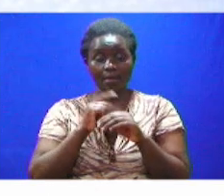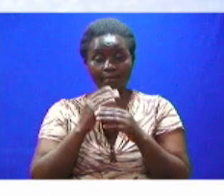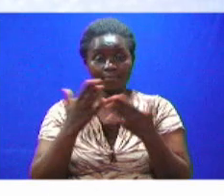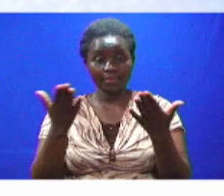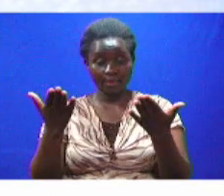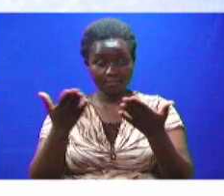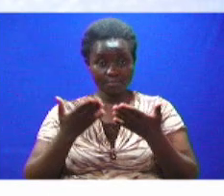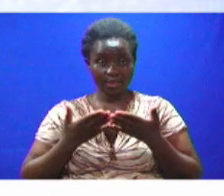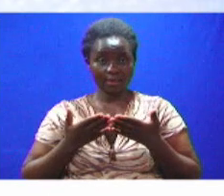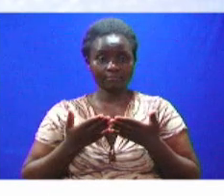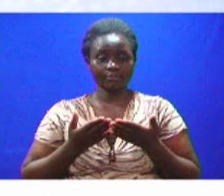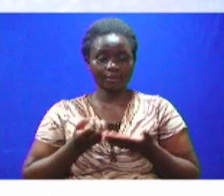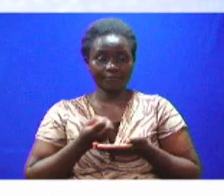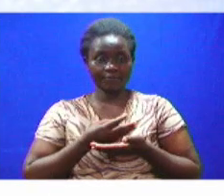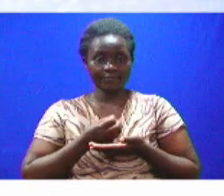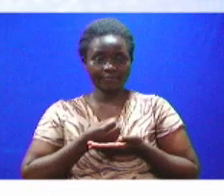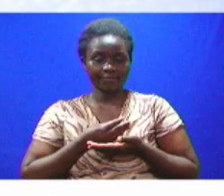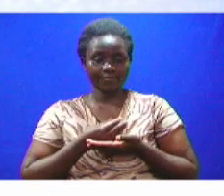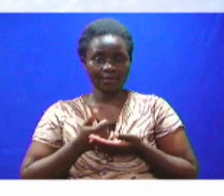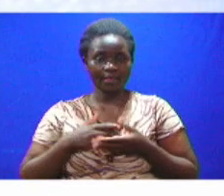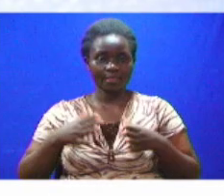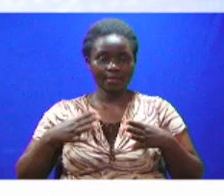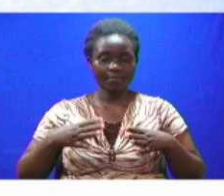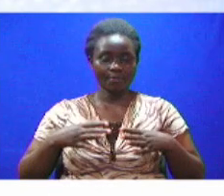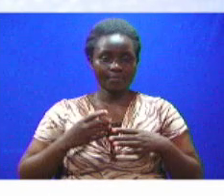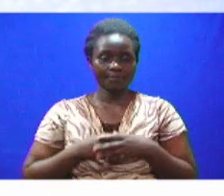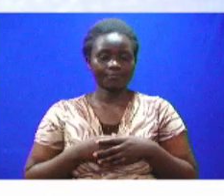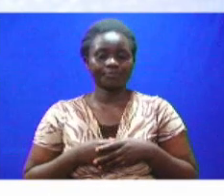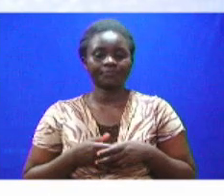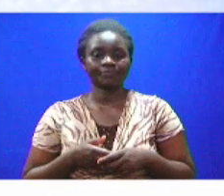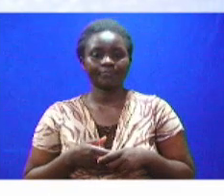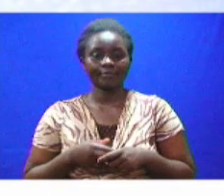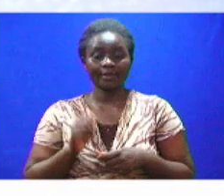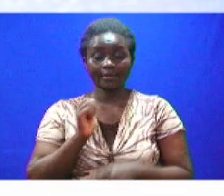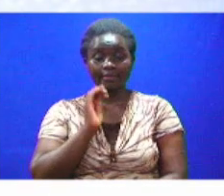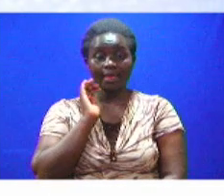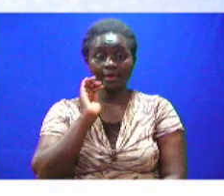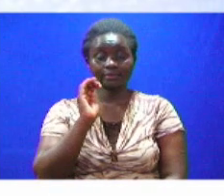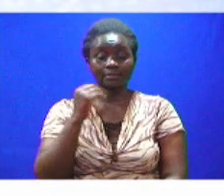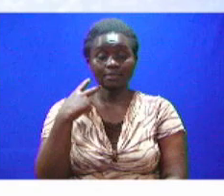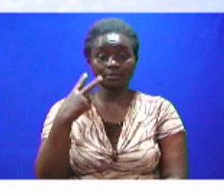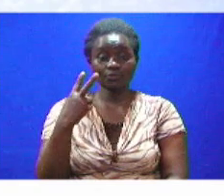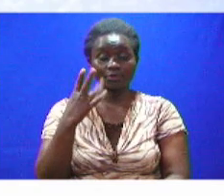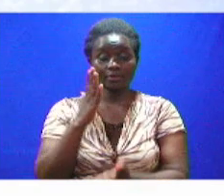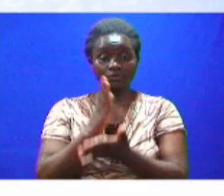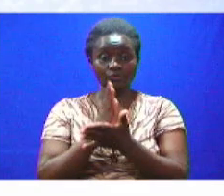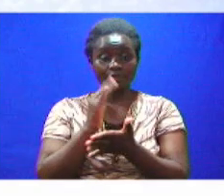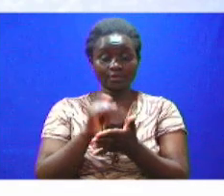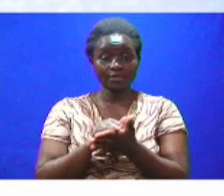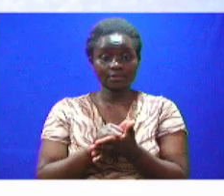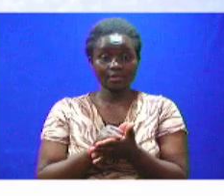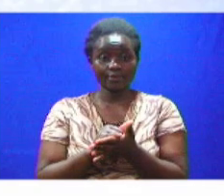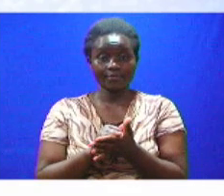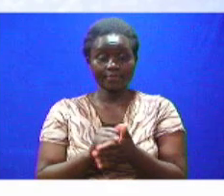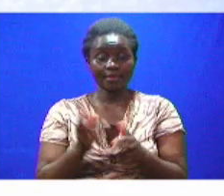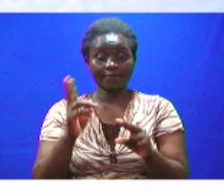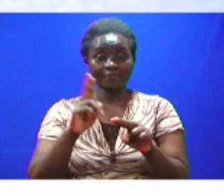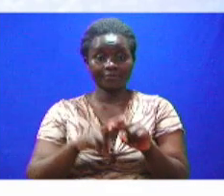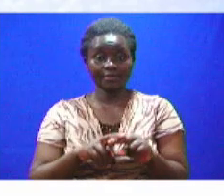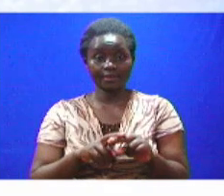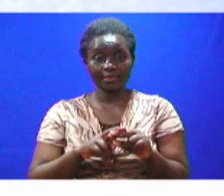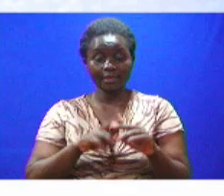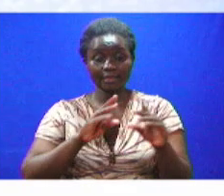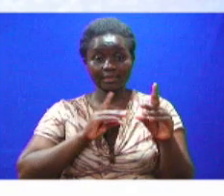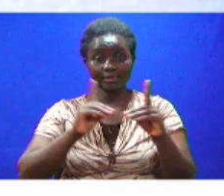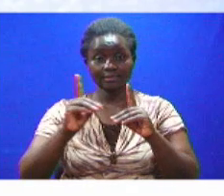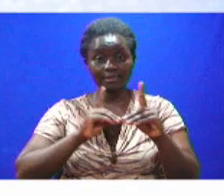korenta obwoba ase abakenya niko ababuri ababerabo kwene kya munango twara bale ege ikara na bigo chingwa na